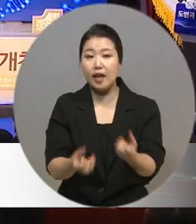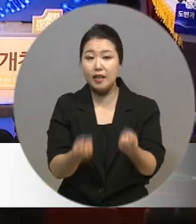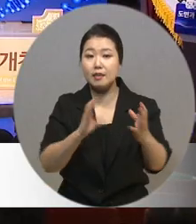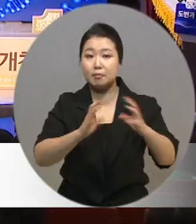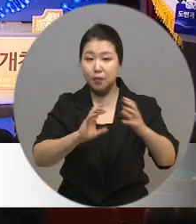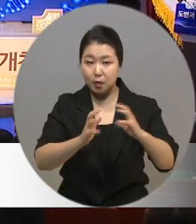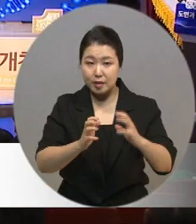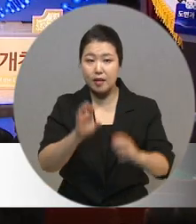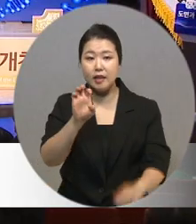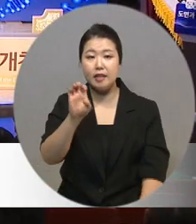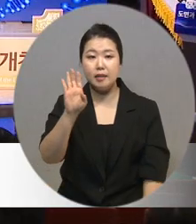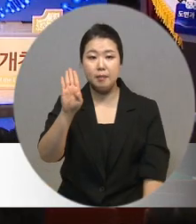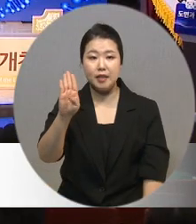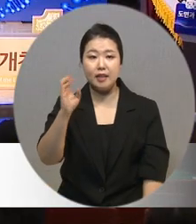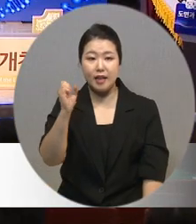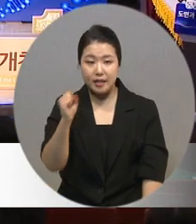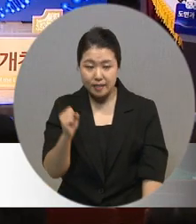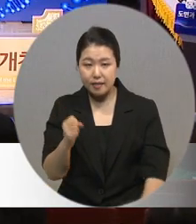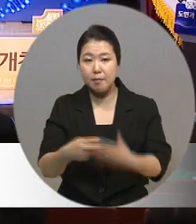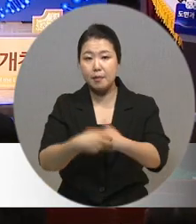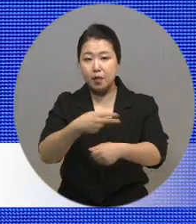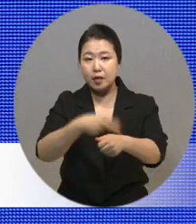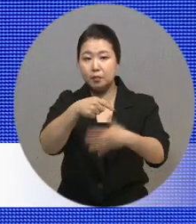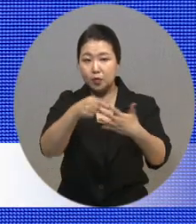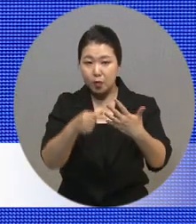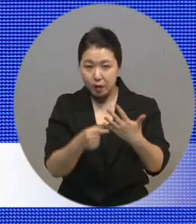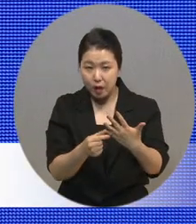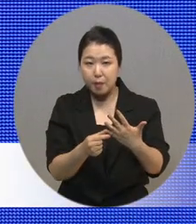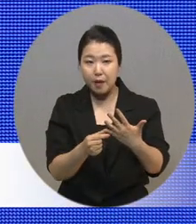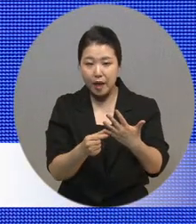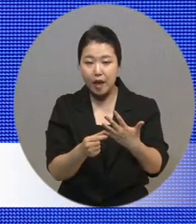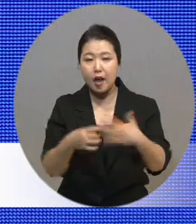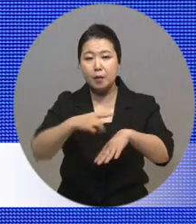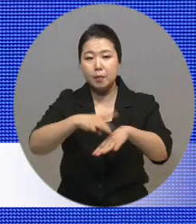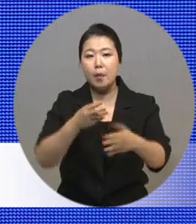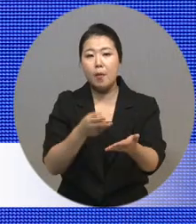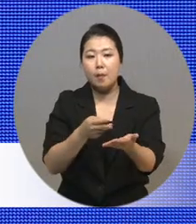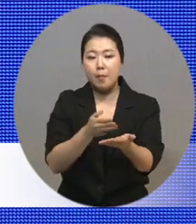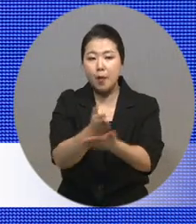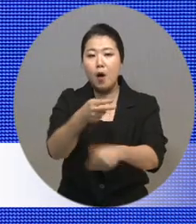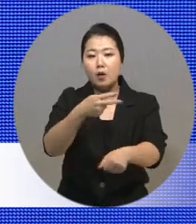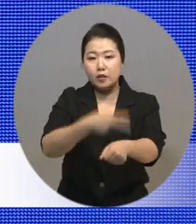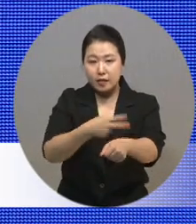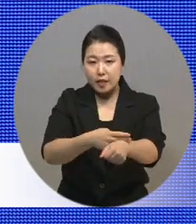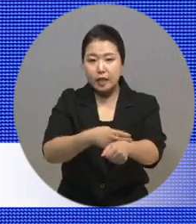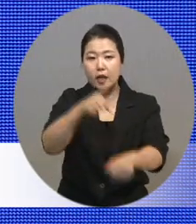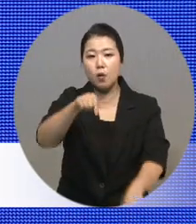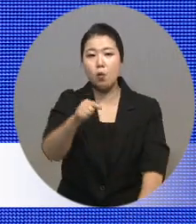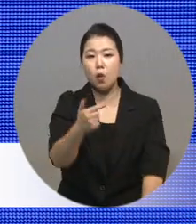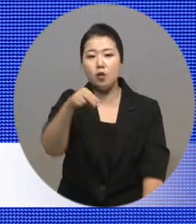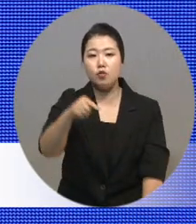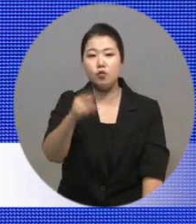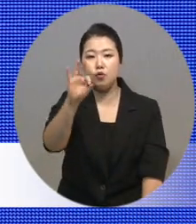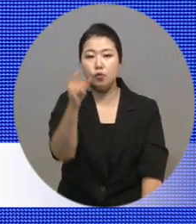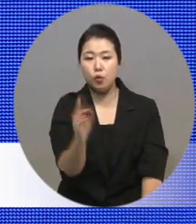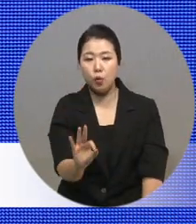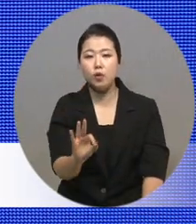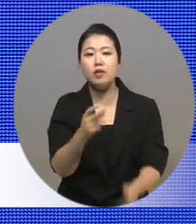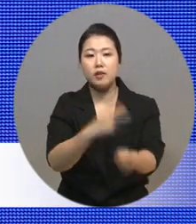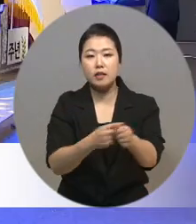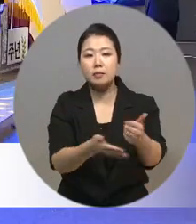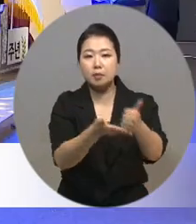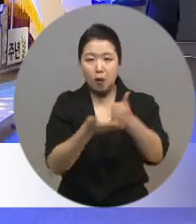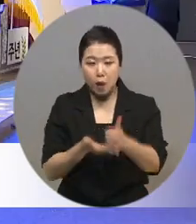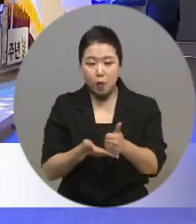포럼에서는 EBS 명의 프로그램의 고관절 분야에 출연하는 정형과 권순영 교수가